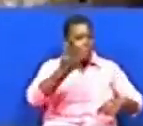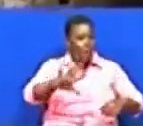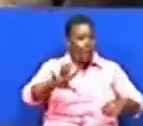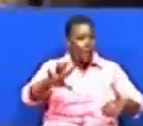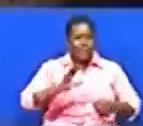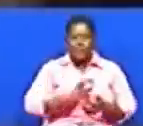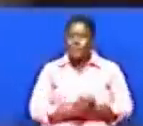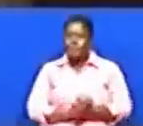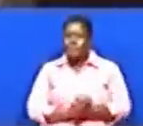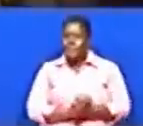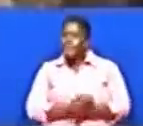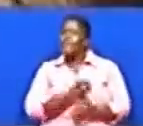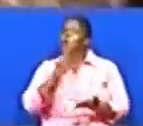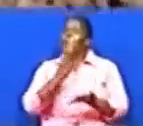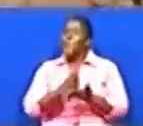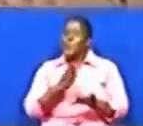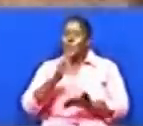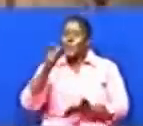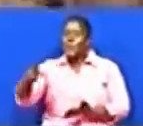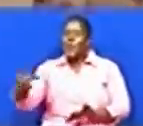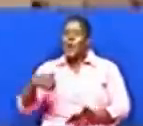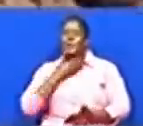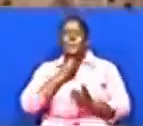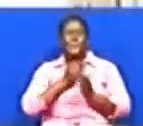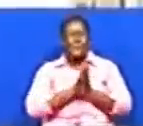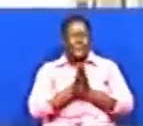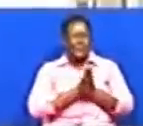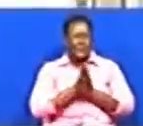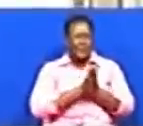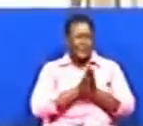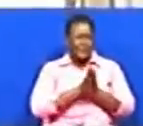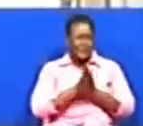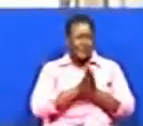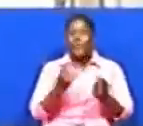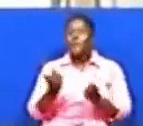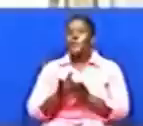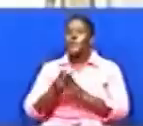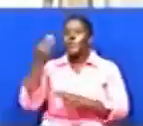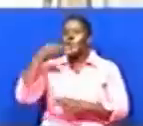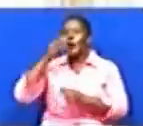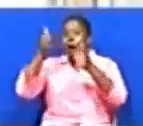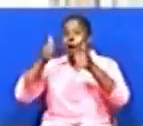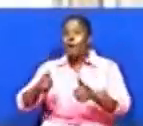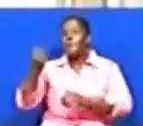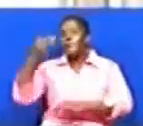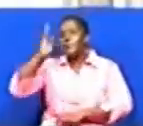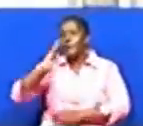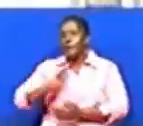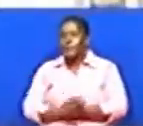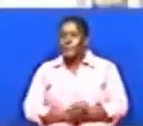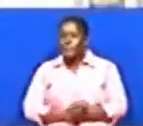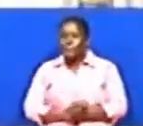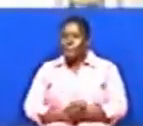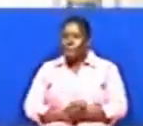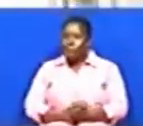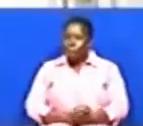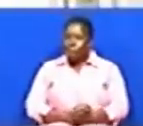umeme, miradi ya maji ambayo imekidhi shauku za wananchi kwa serikali yao.